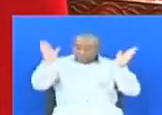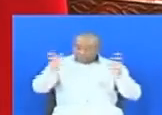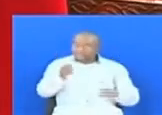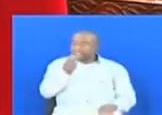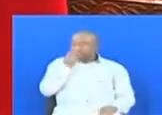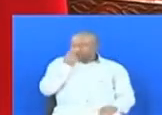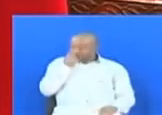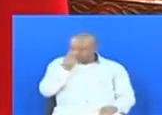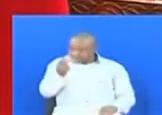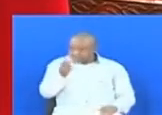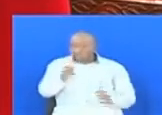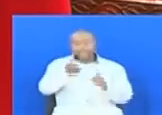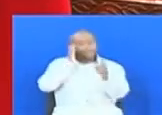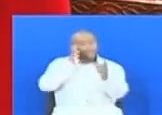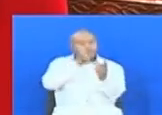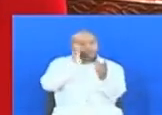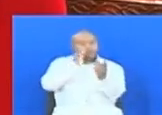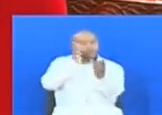and purpose.